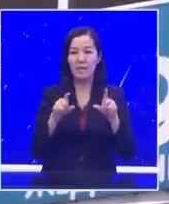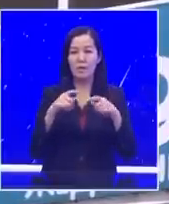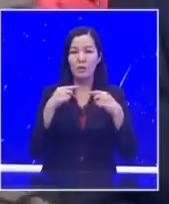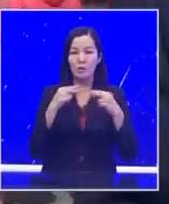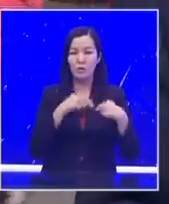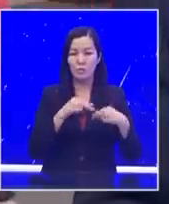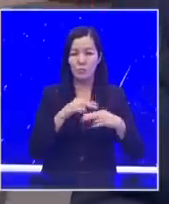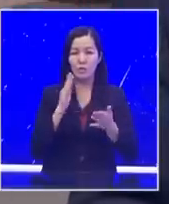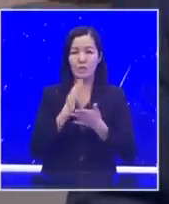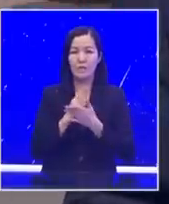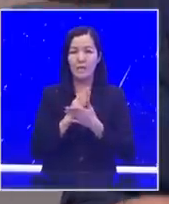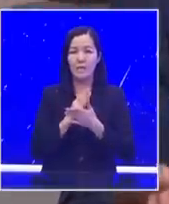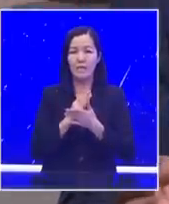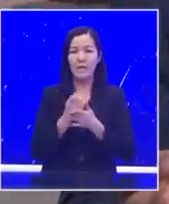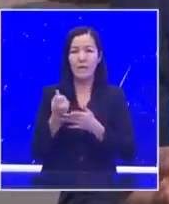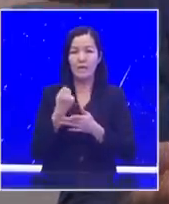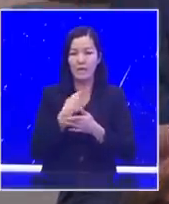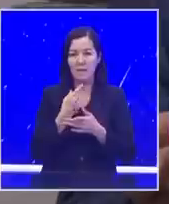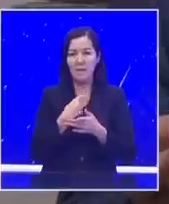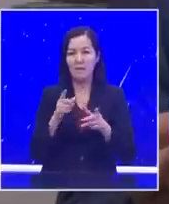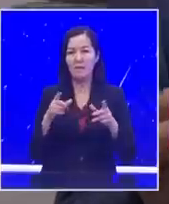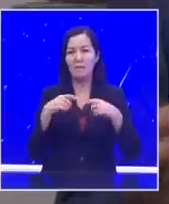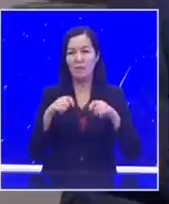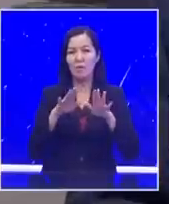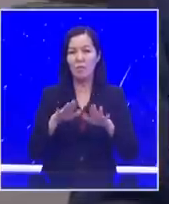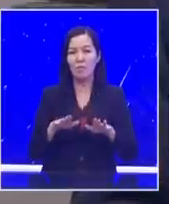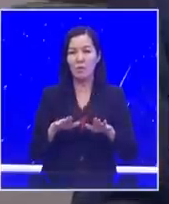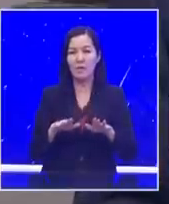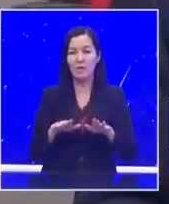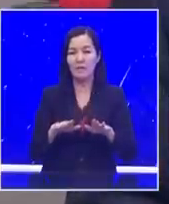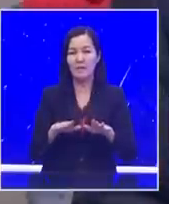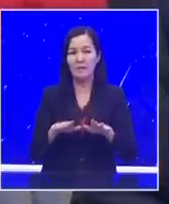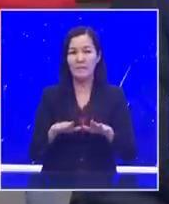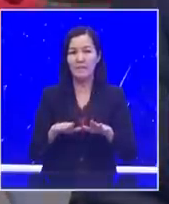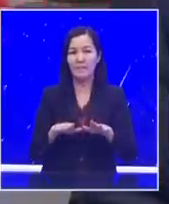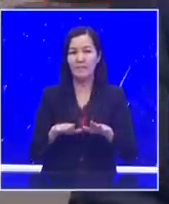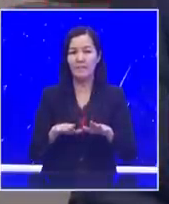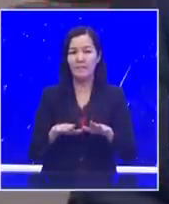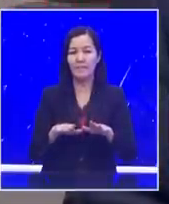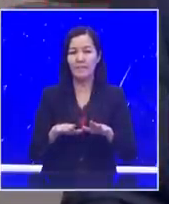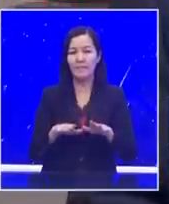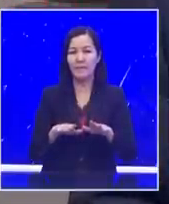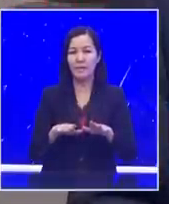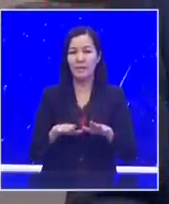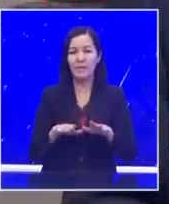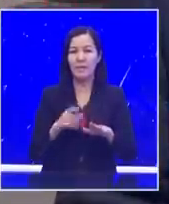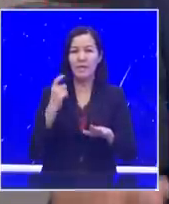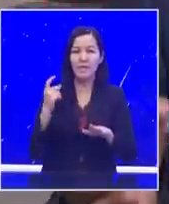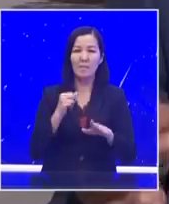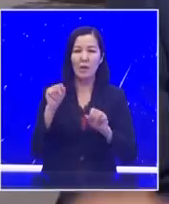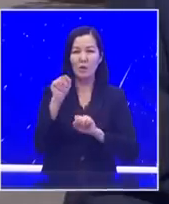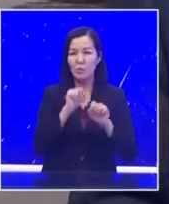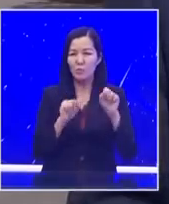істей алады. Шарап сататын сауда нүктелері, содан кейін жаңағы бытовой химия дейді,